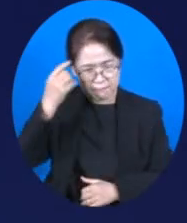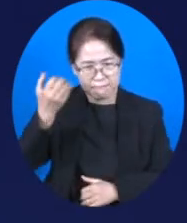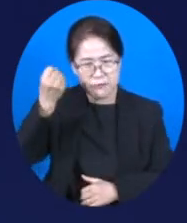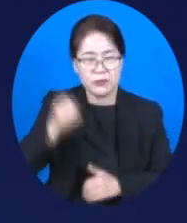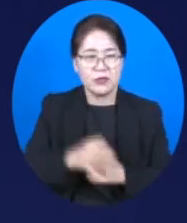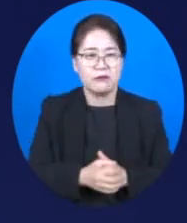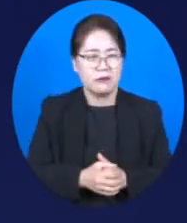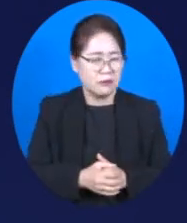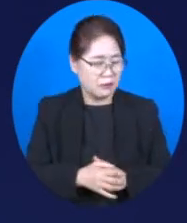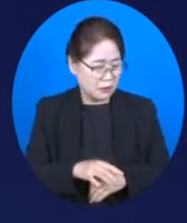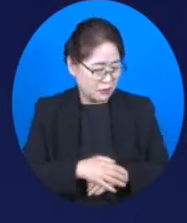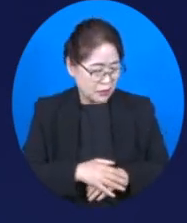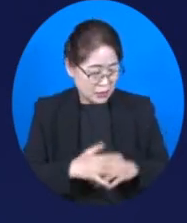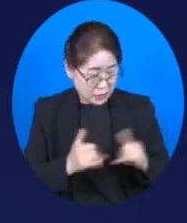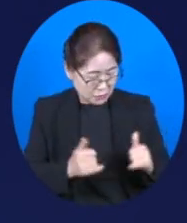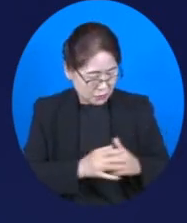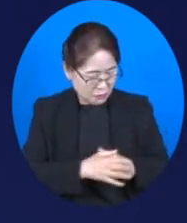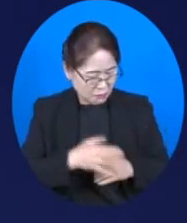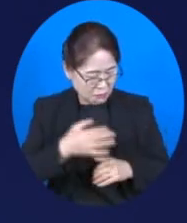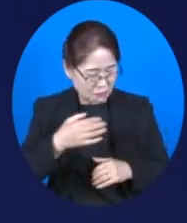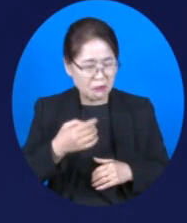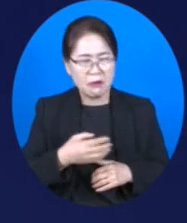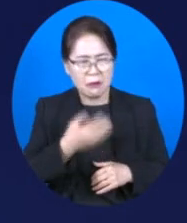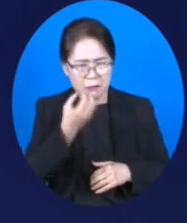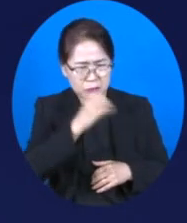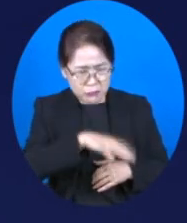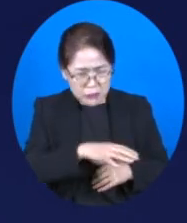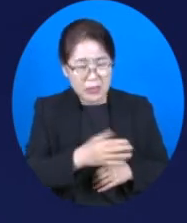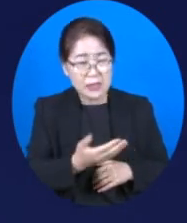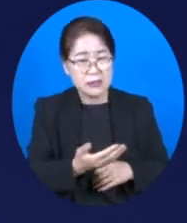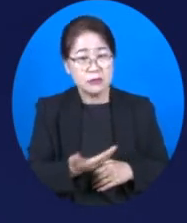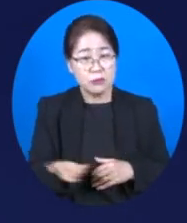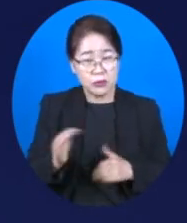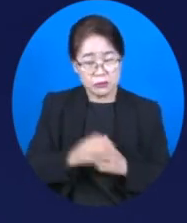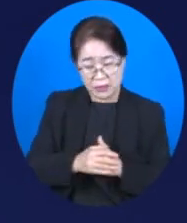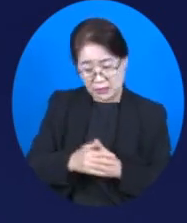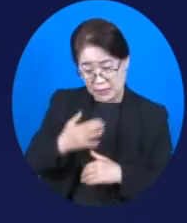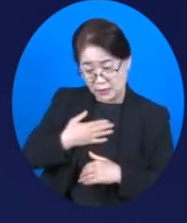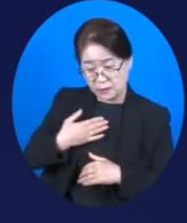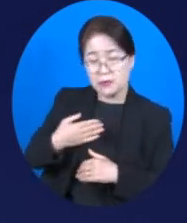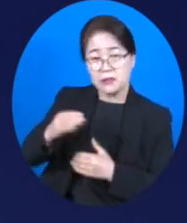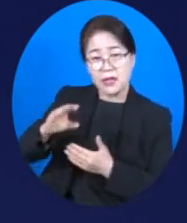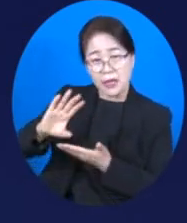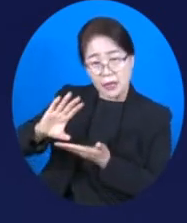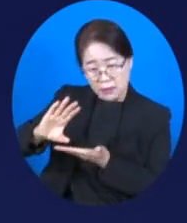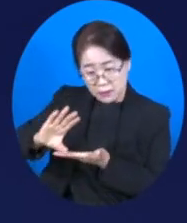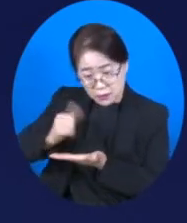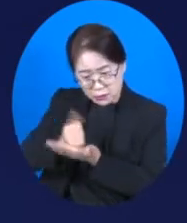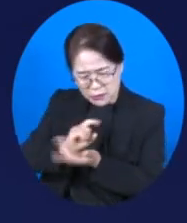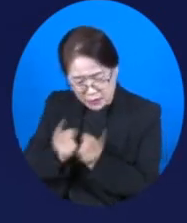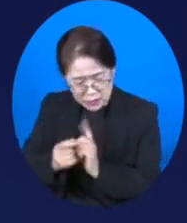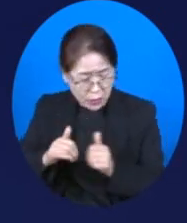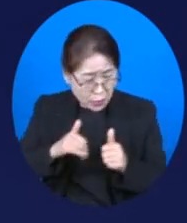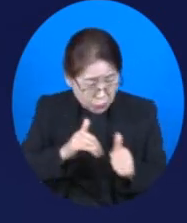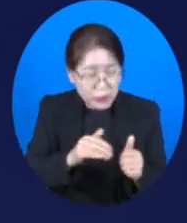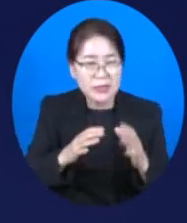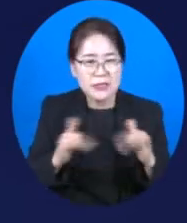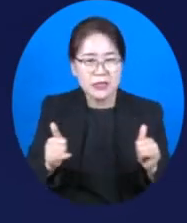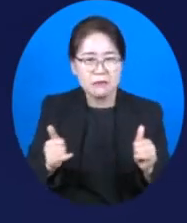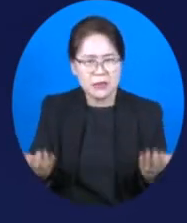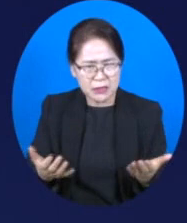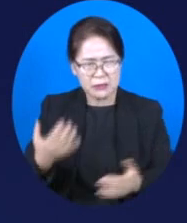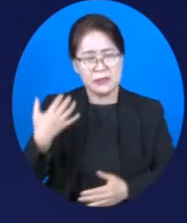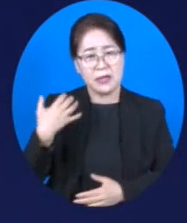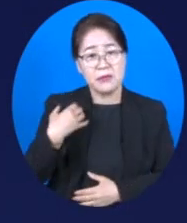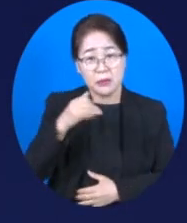사람들은 나를 우습게 볼지 몰라도 나는 그리스도의 대사야. 나는 하나님 나라의 대사라고. 나는 하나님 나라의 대사로서 지금 이런 일을